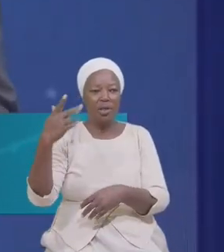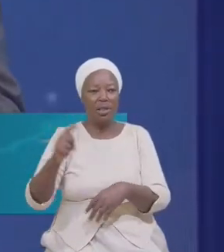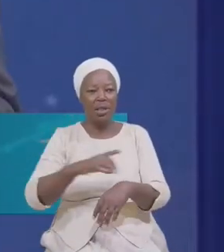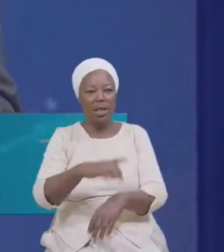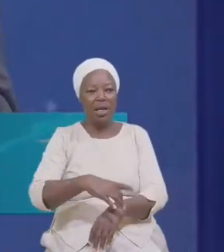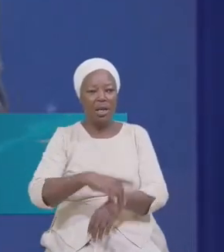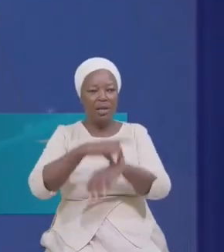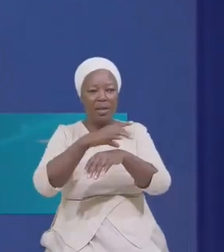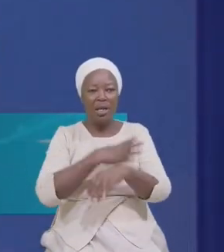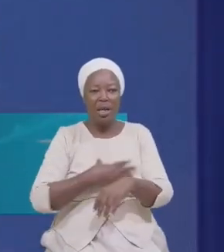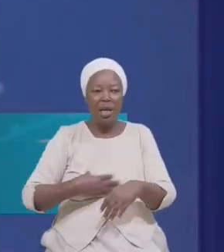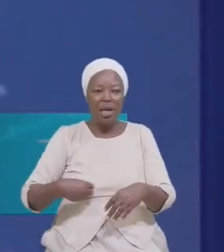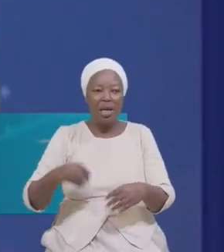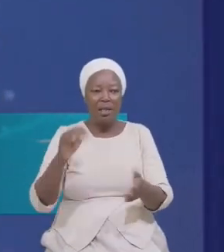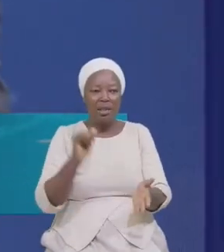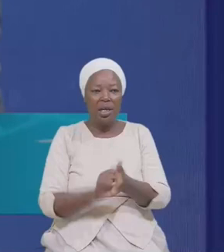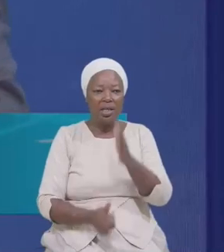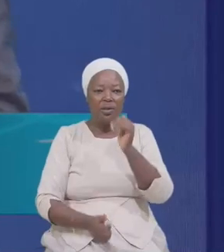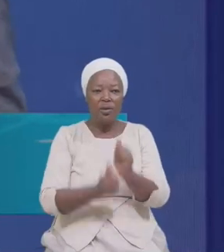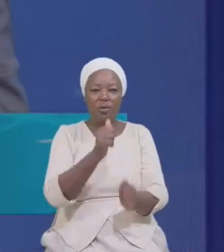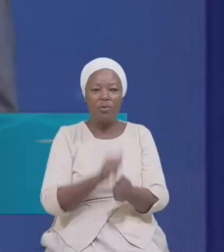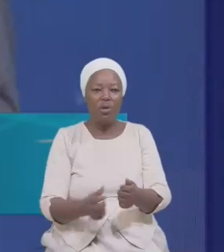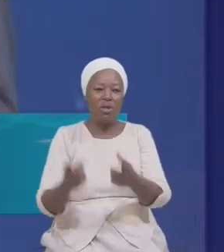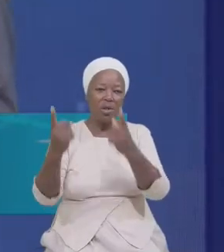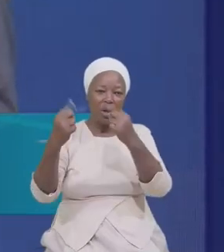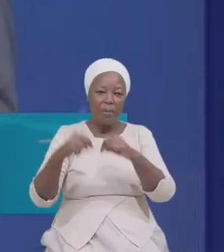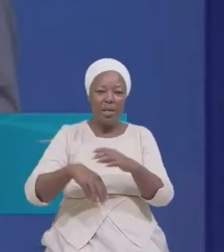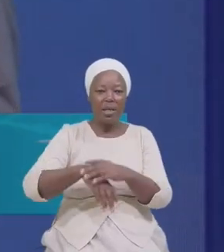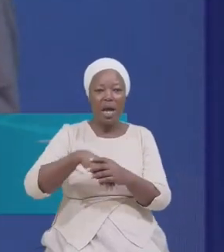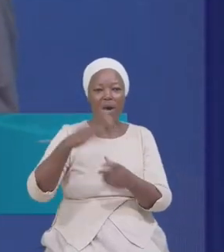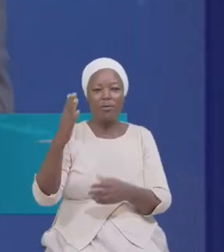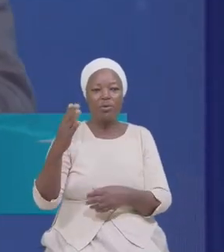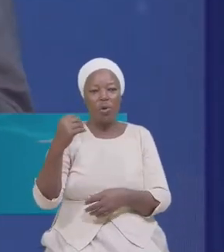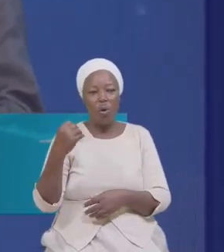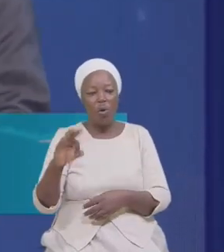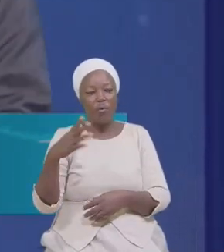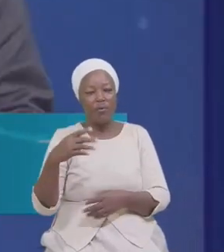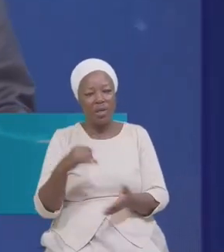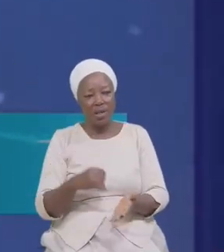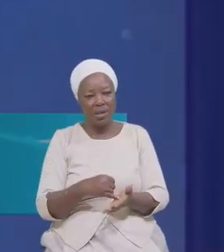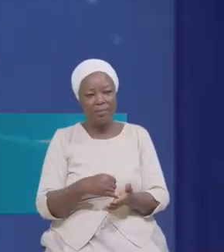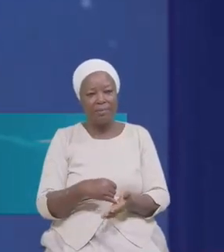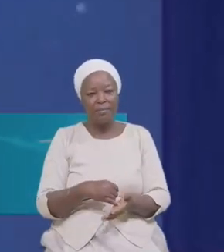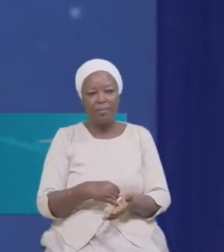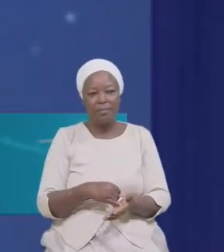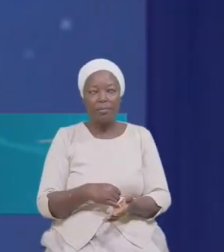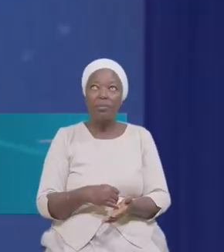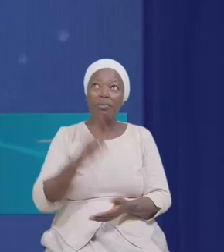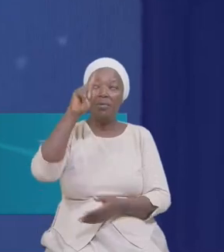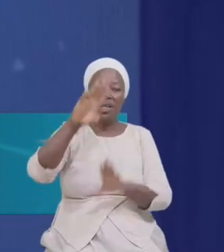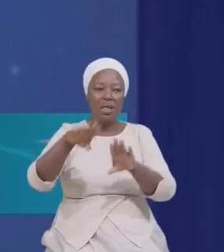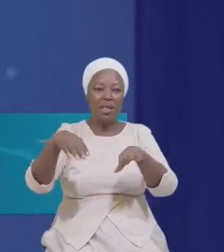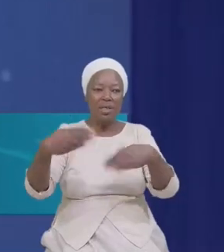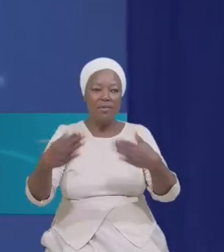productions, qui a donné la respiration à ceux qui la peuplent et le